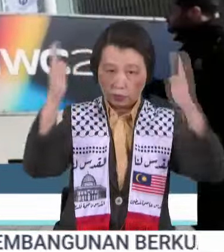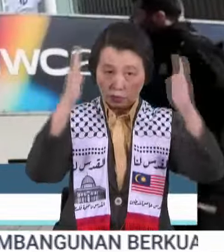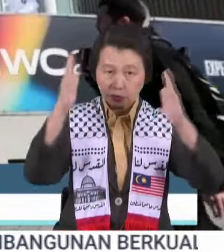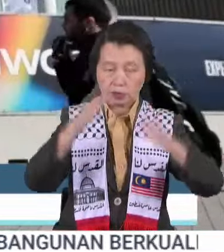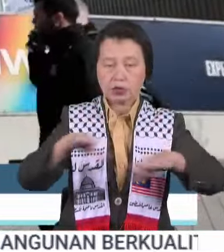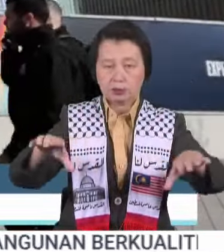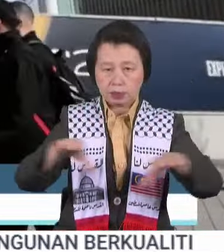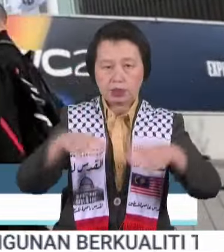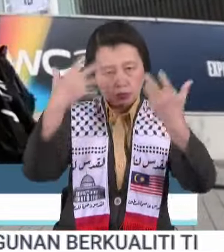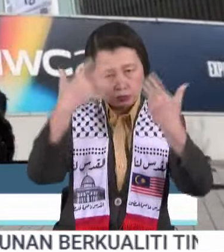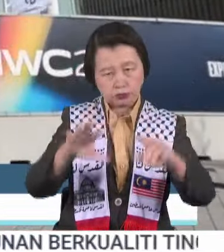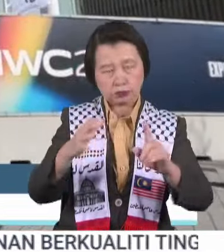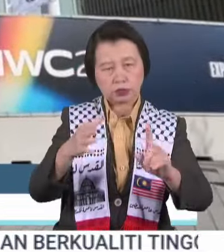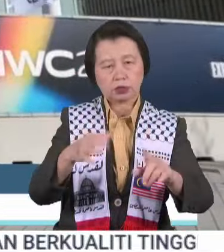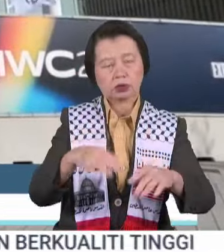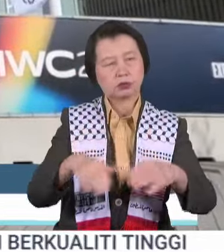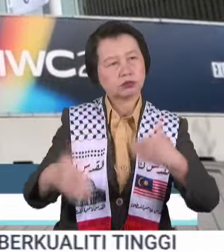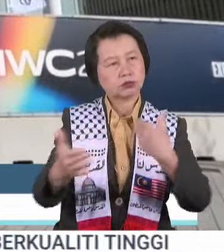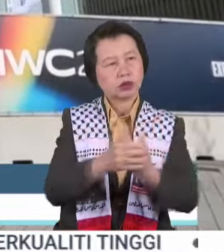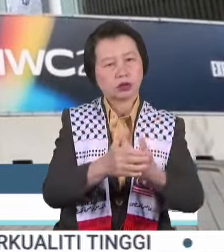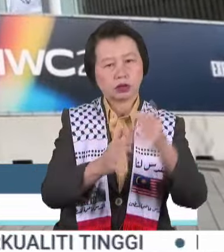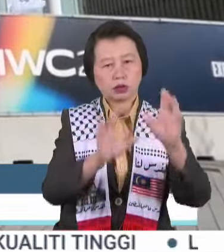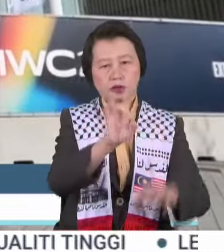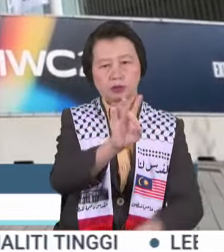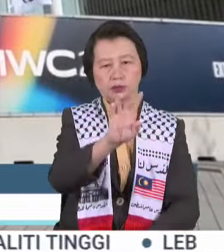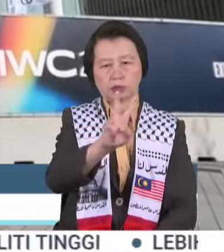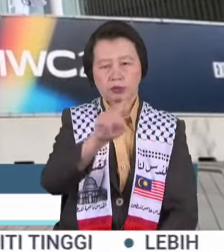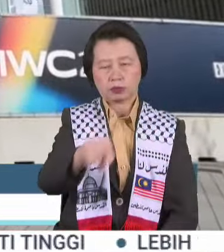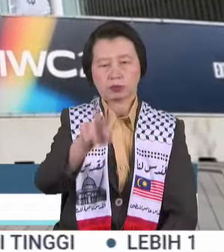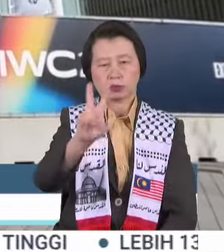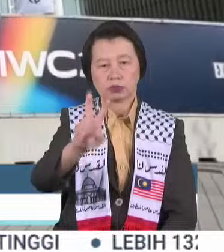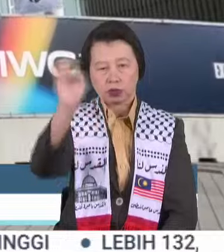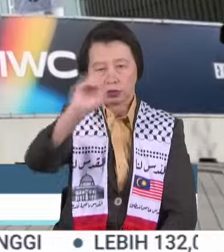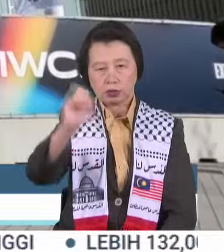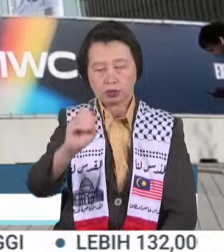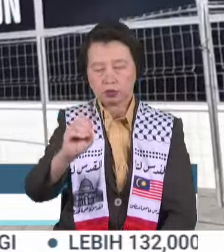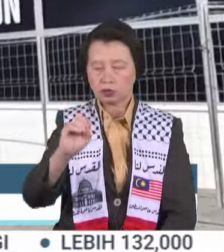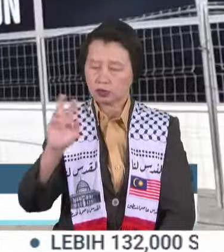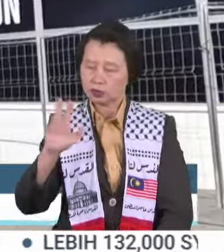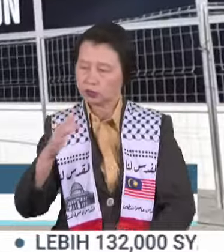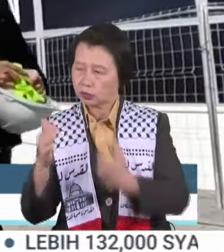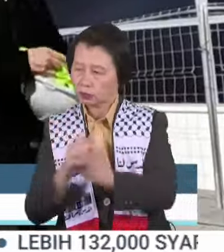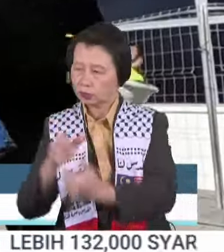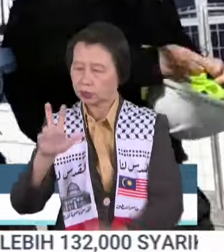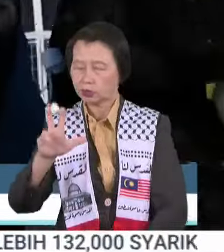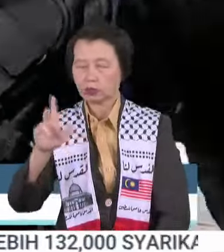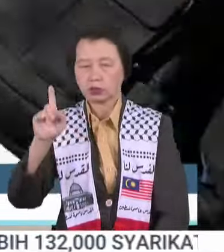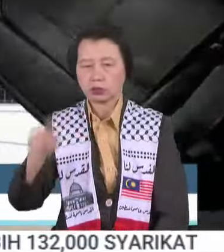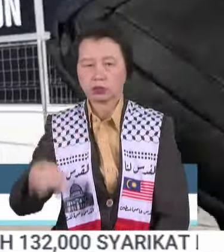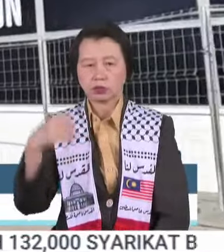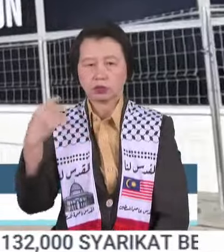yang pelaksanaannya sudah mencapai 80.2% setakat 31 Disember lalu.